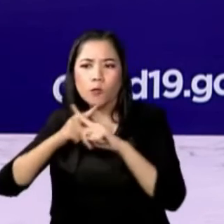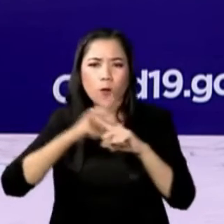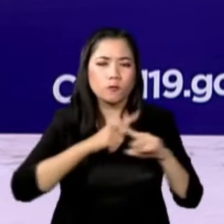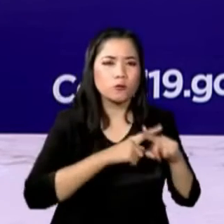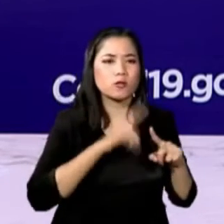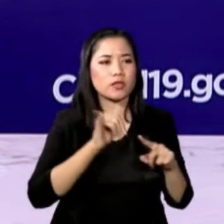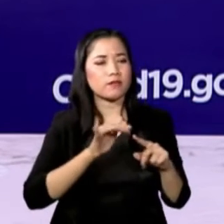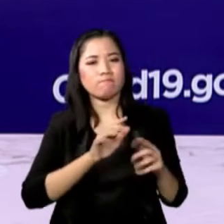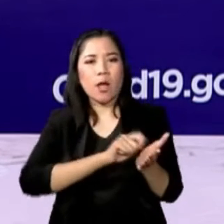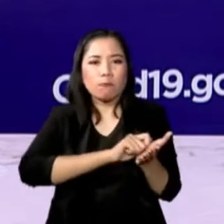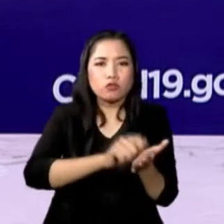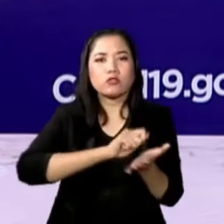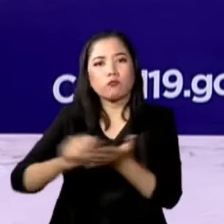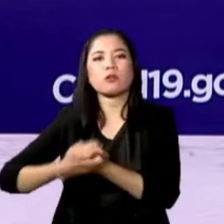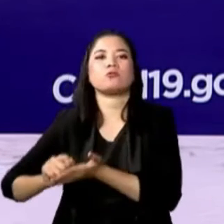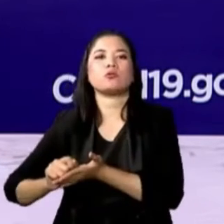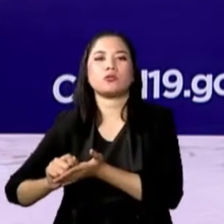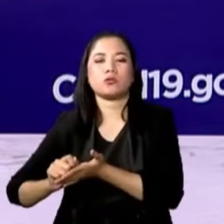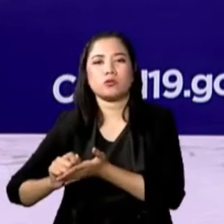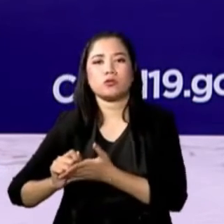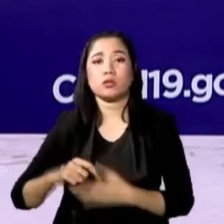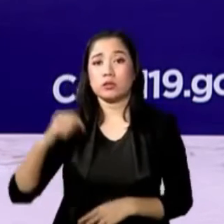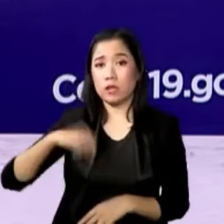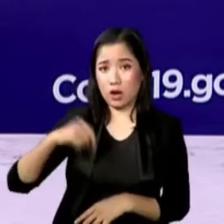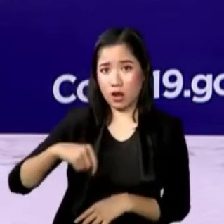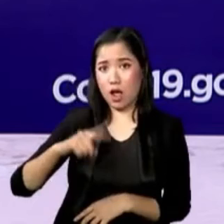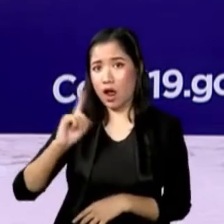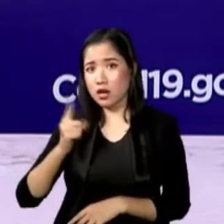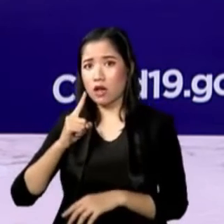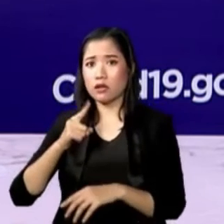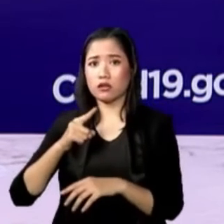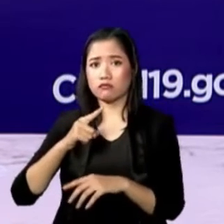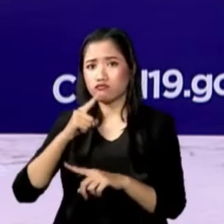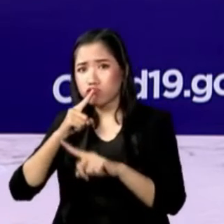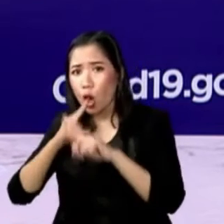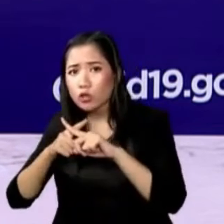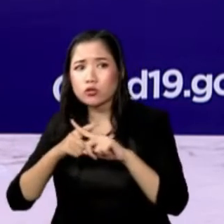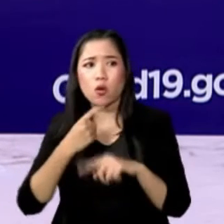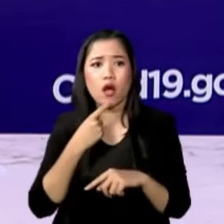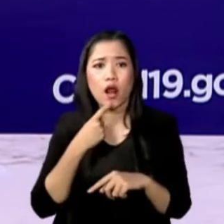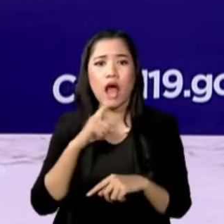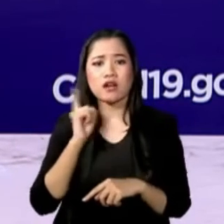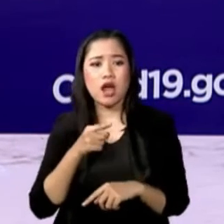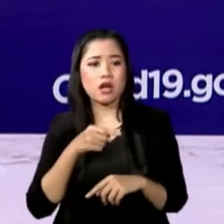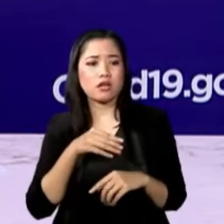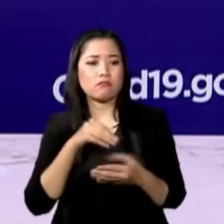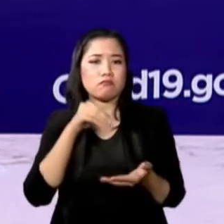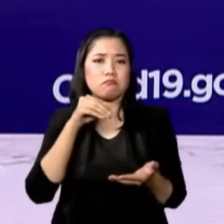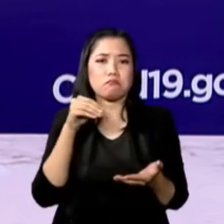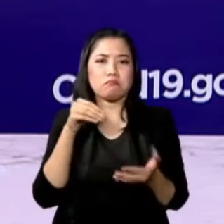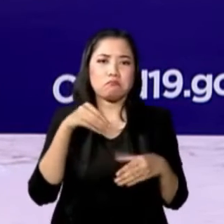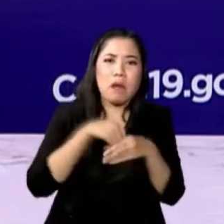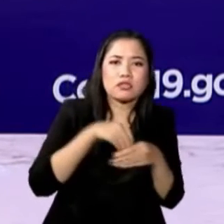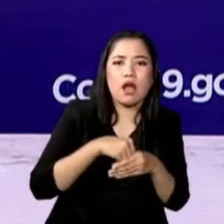vaksin. Saat ini kami melihat adanya isu penanaman chip atau komponen manajemen